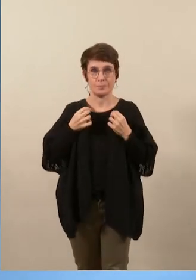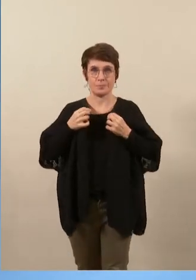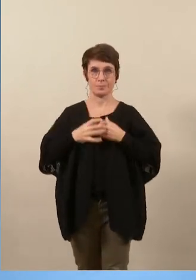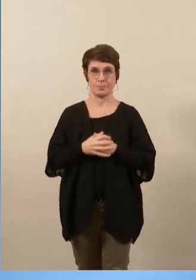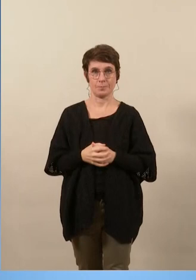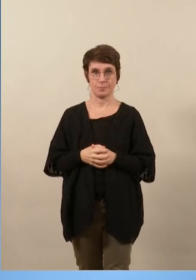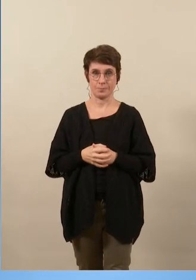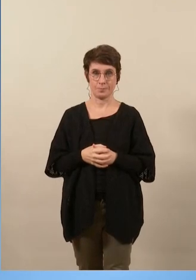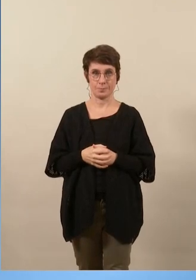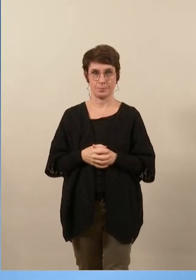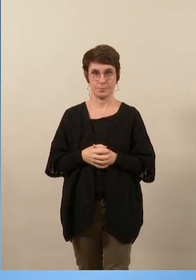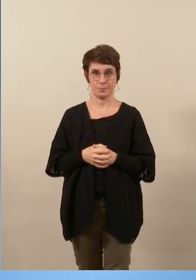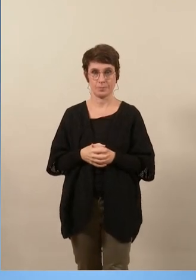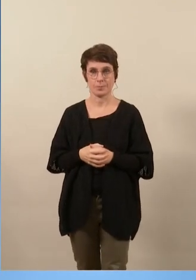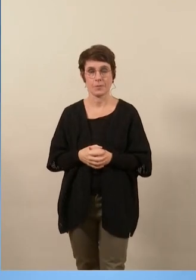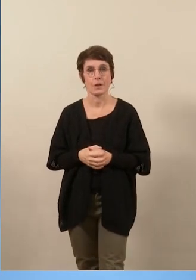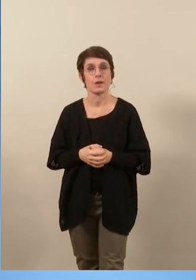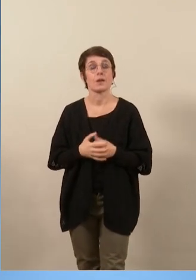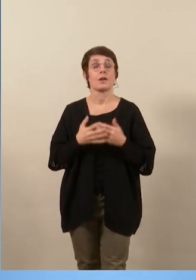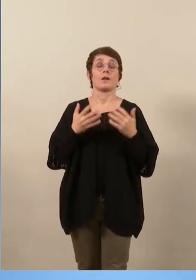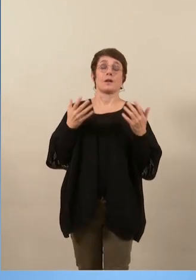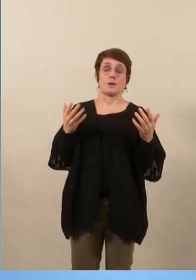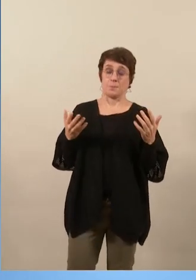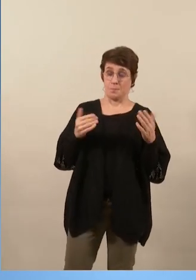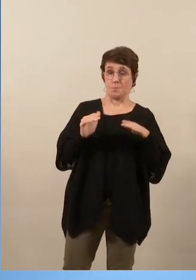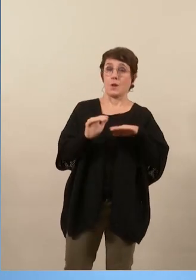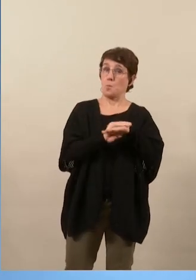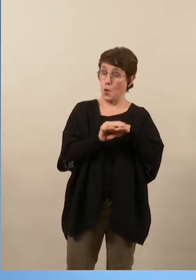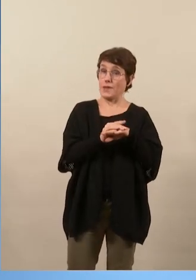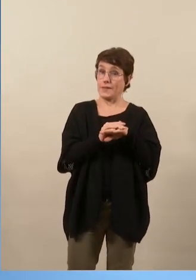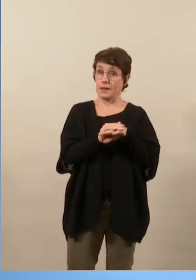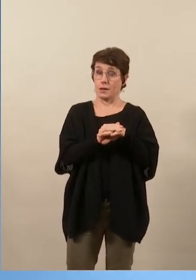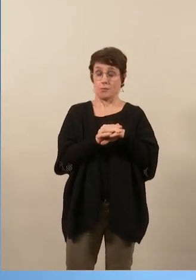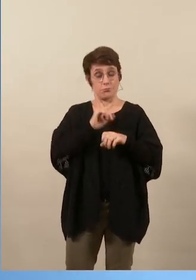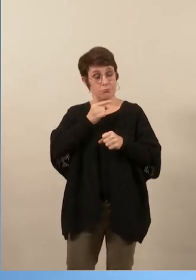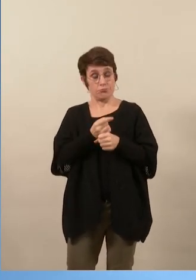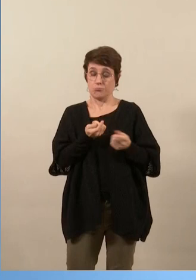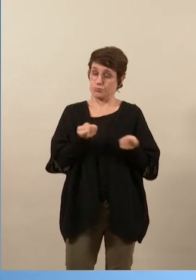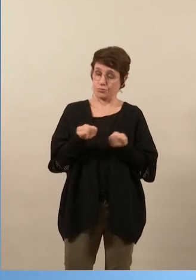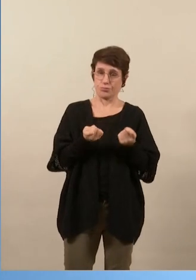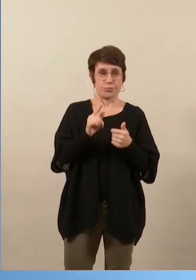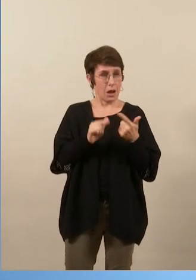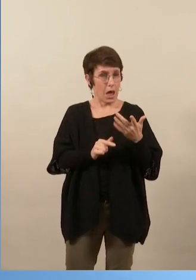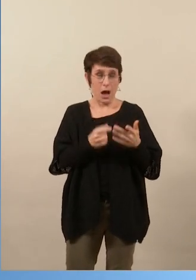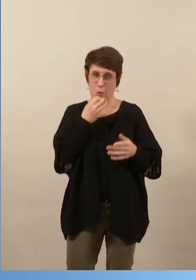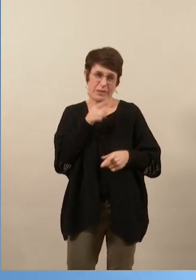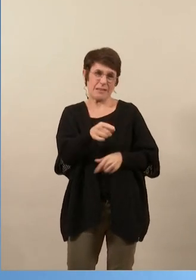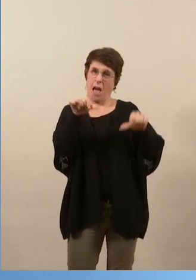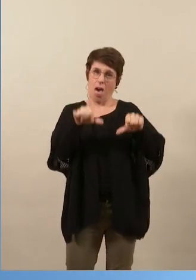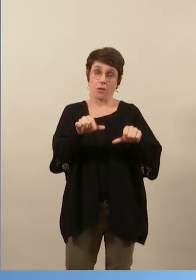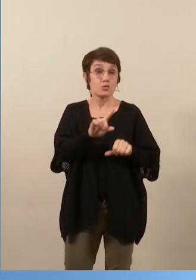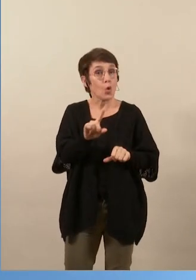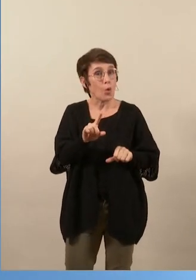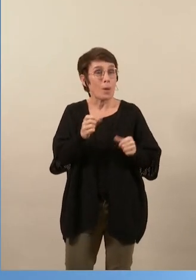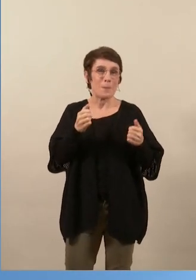baston nous ne disons pas que les politiques qui sont menées en la matière ne sont pas bonnes nous disant qu'un état